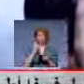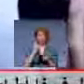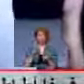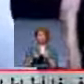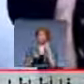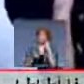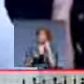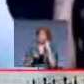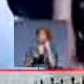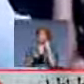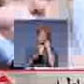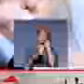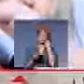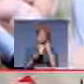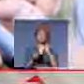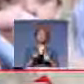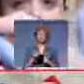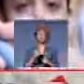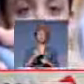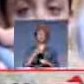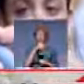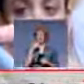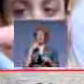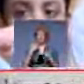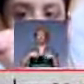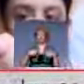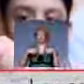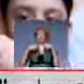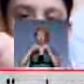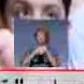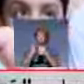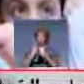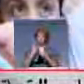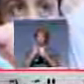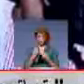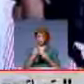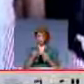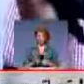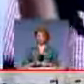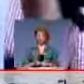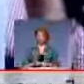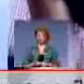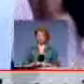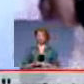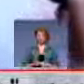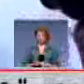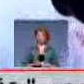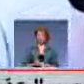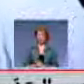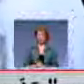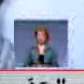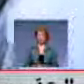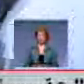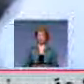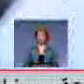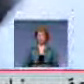في حد تاني بيشتكي غيرك؟ لا كان عندي عمي الصغير اخو رمضان حماتي